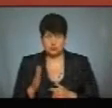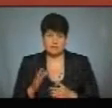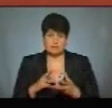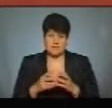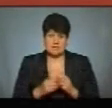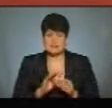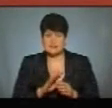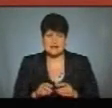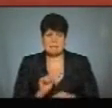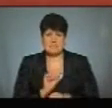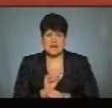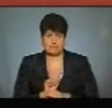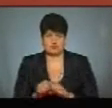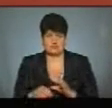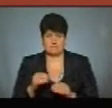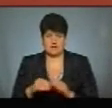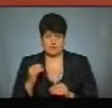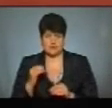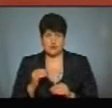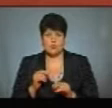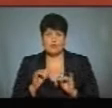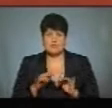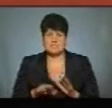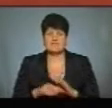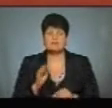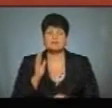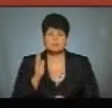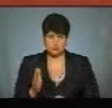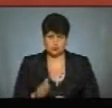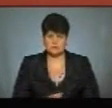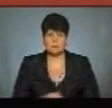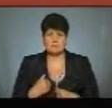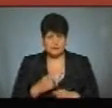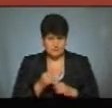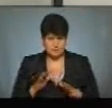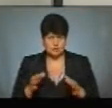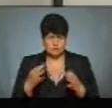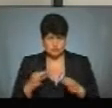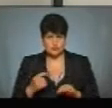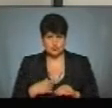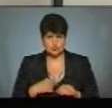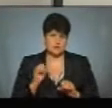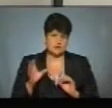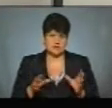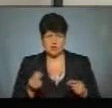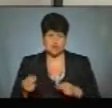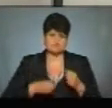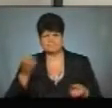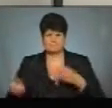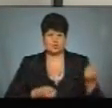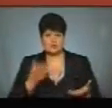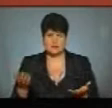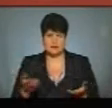буде діяти принцип неперервності виборів, виборчого процесу, і вибори відбудуться. То ми не можемо дозволити собі так розкидатися